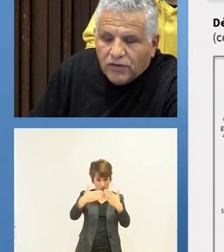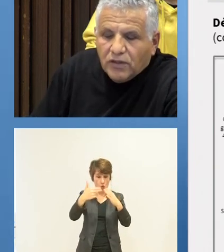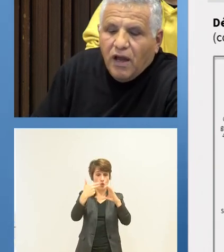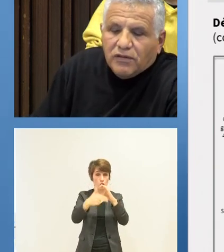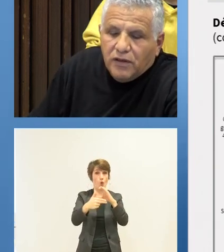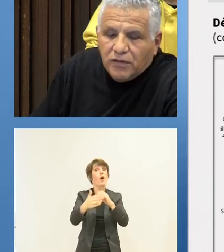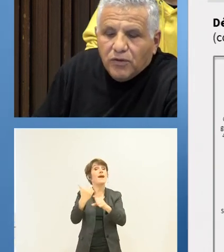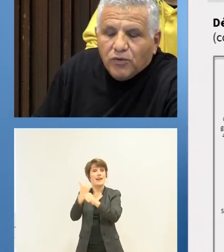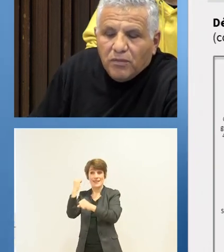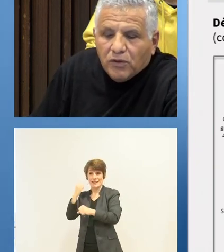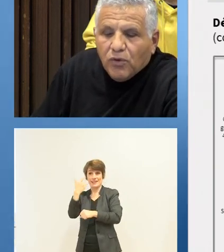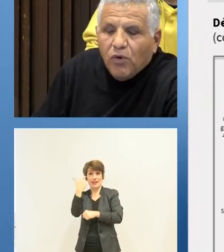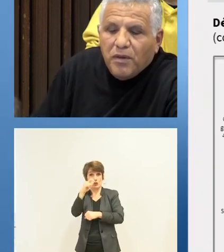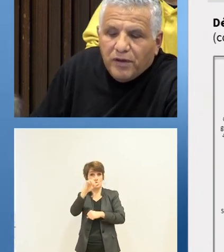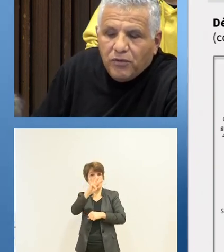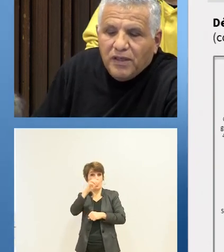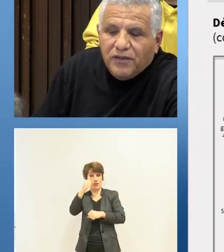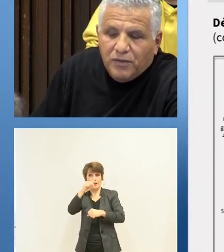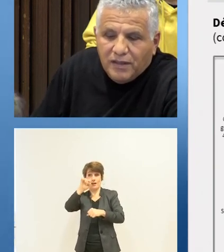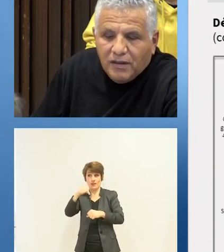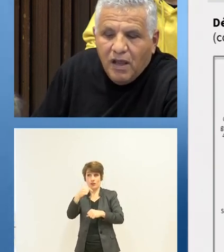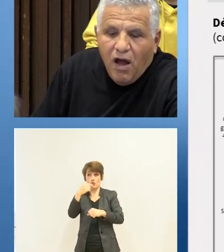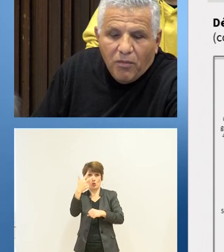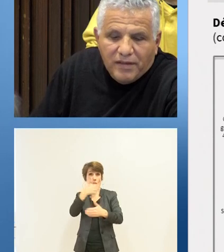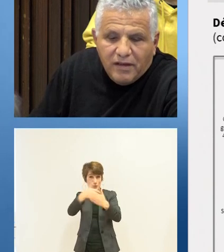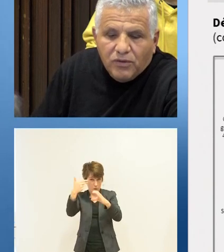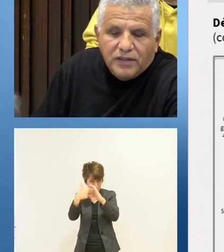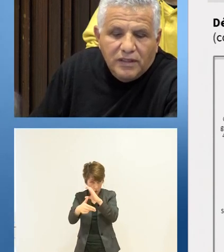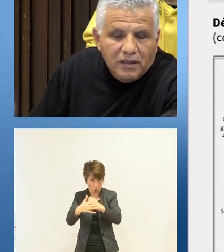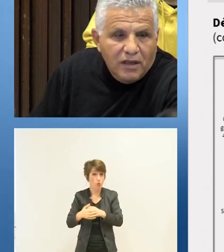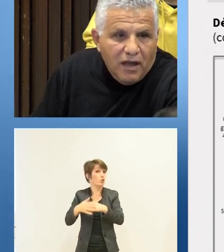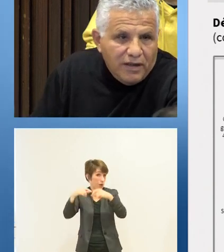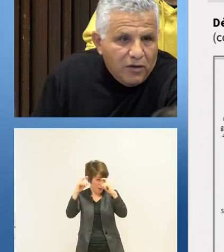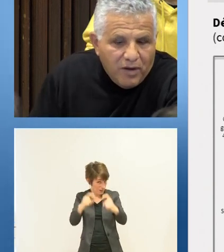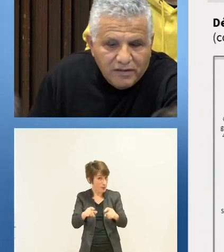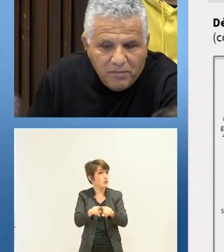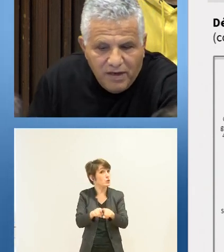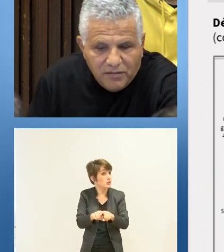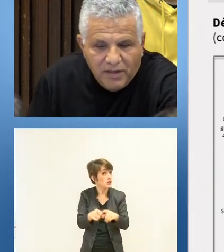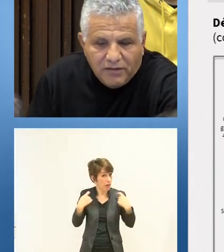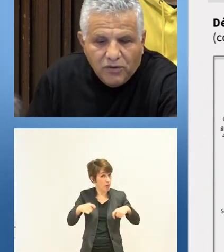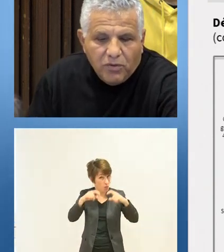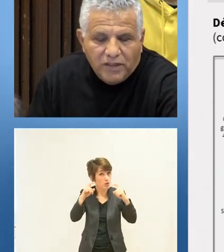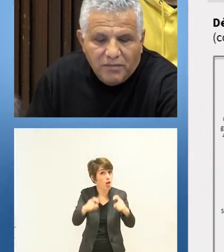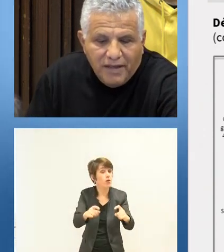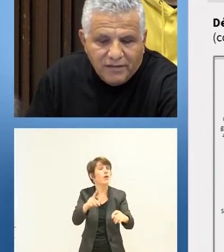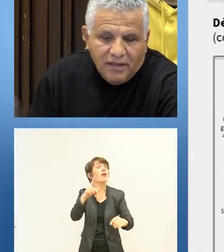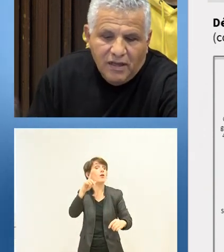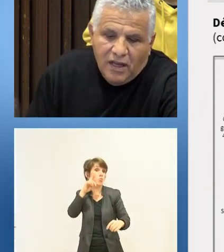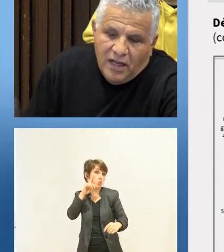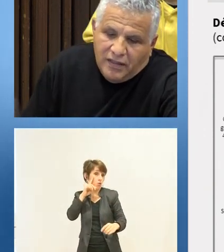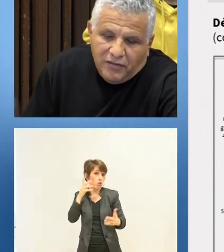240 et 1,3 million d'euros au bp 2010 8 en baisse elle aussi avec comme principale explication pour cette